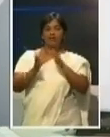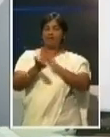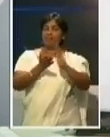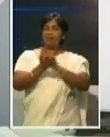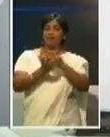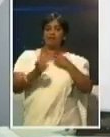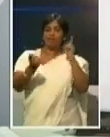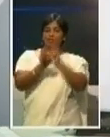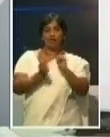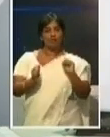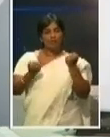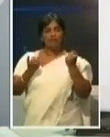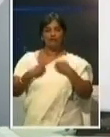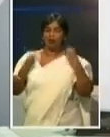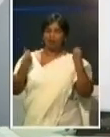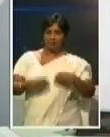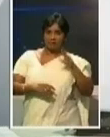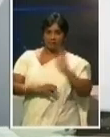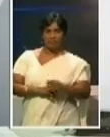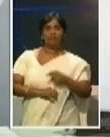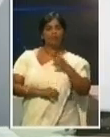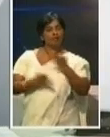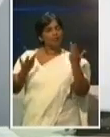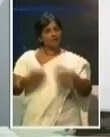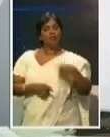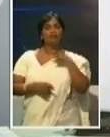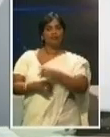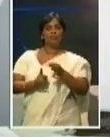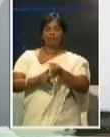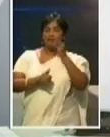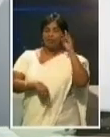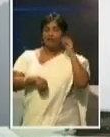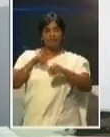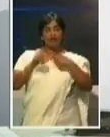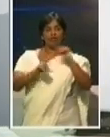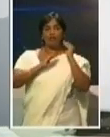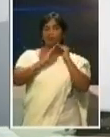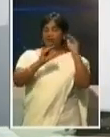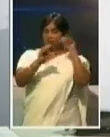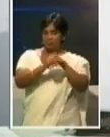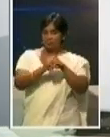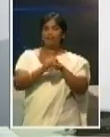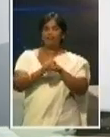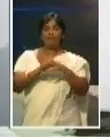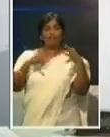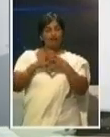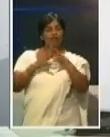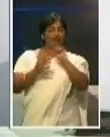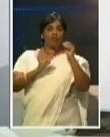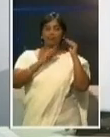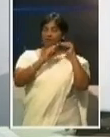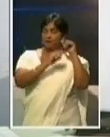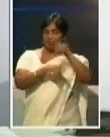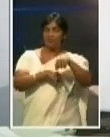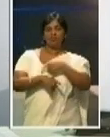ආධාරකරුවන් හමුවීමට ගත් උත්සාහය අසාර්ථක වුණා. අනතුරුව ඔහුගේ ජනාධිපතිවරණ මෙහෙයුම් කාර්යාලය ලෙස යොදාගත් වොක්ෂෝල් වීදියේ